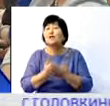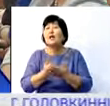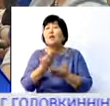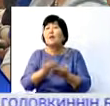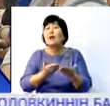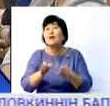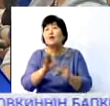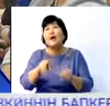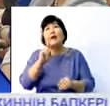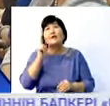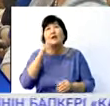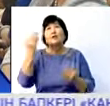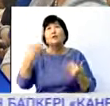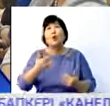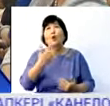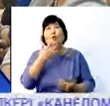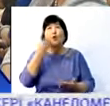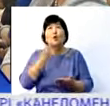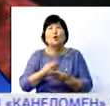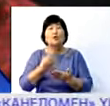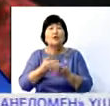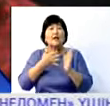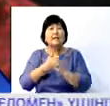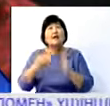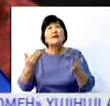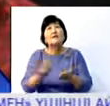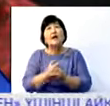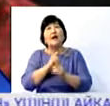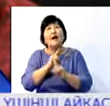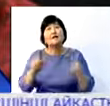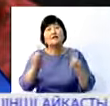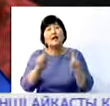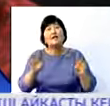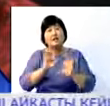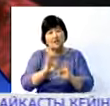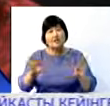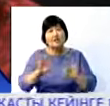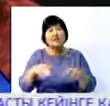түсіндіріп, жастардың бойына ұлттық құндылықтарды сіңірудің жаңаша әдіс-тәсілдерін жеткізді.